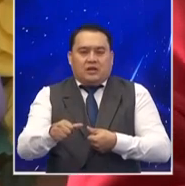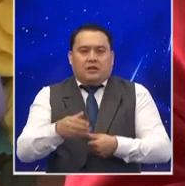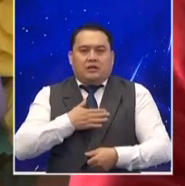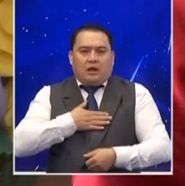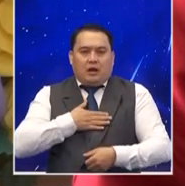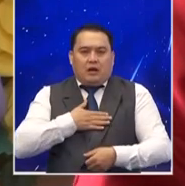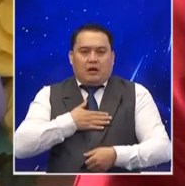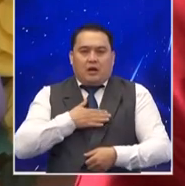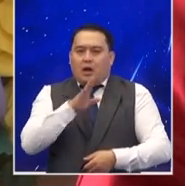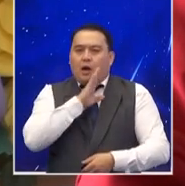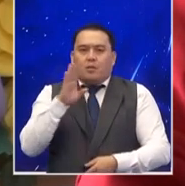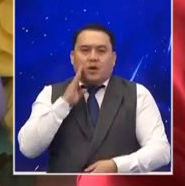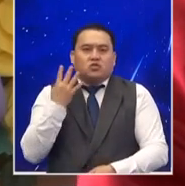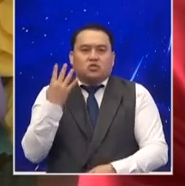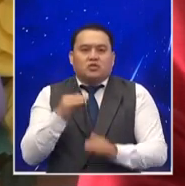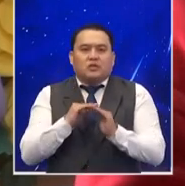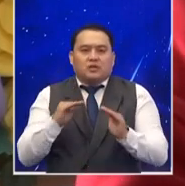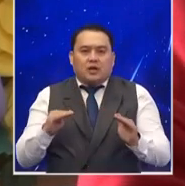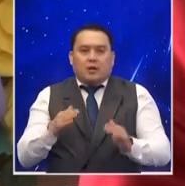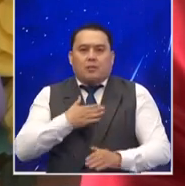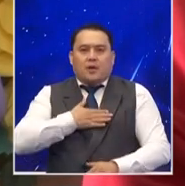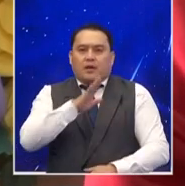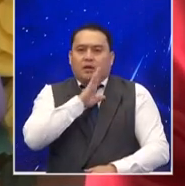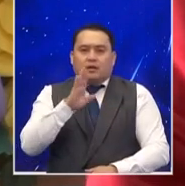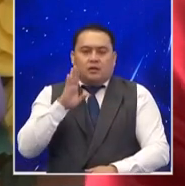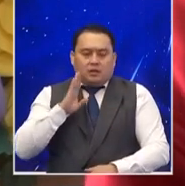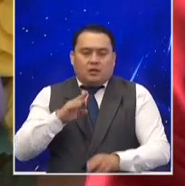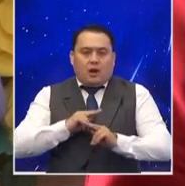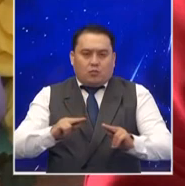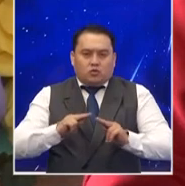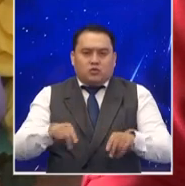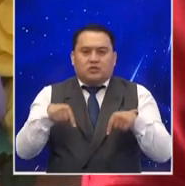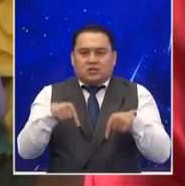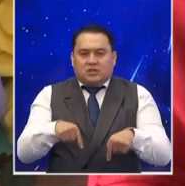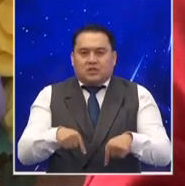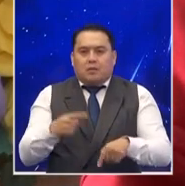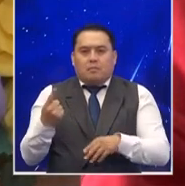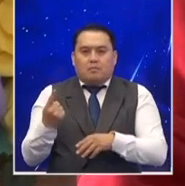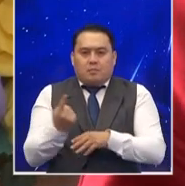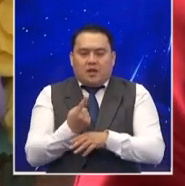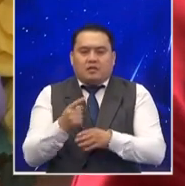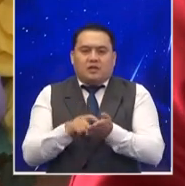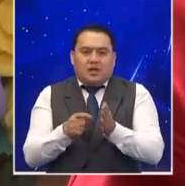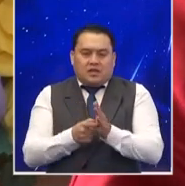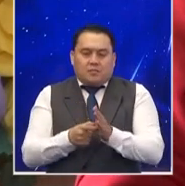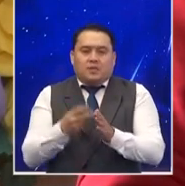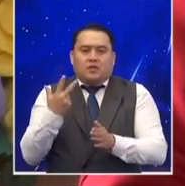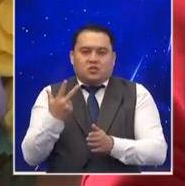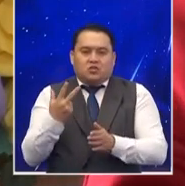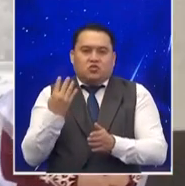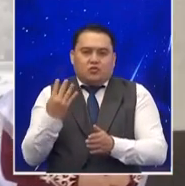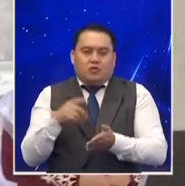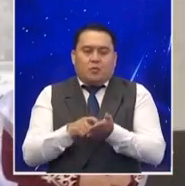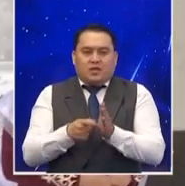это мать четверых детей, мои дети здесь учатся сейчас, в первый это в третьем классе и четвертом классе